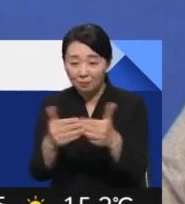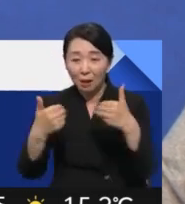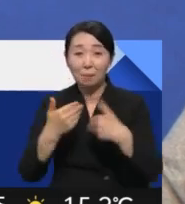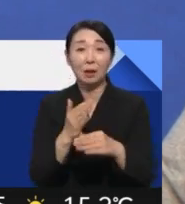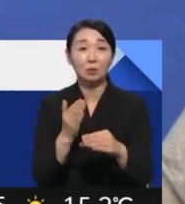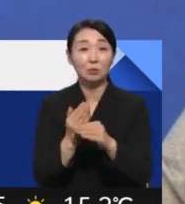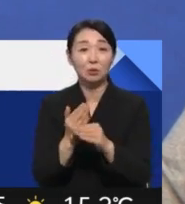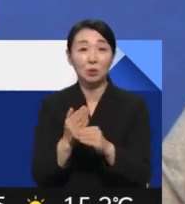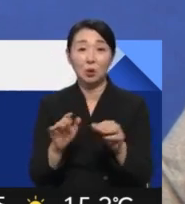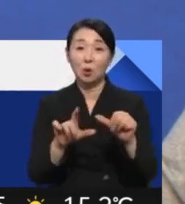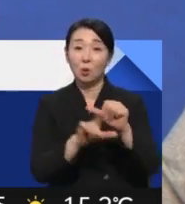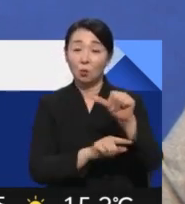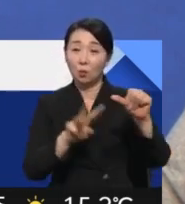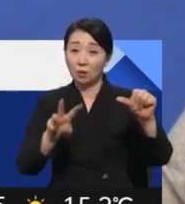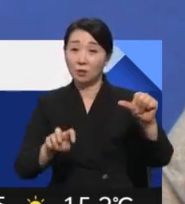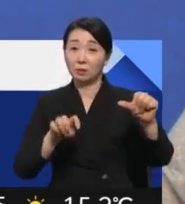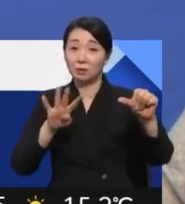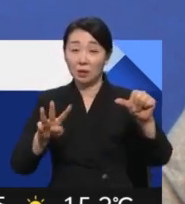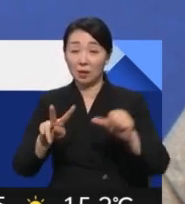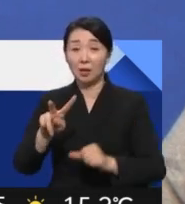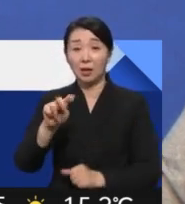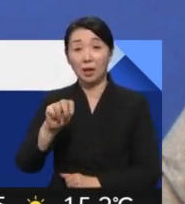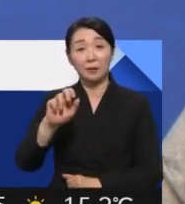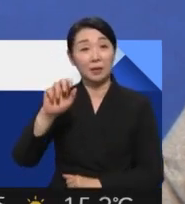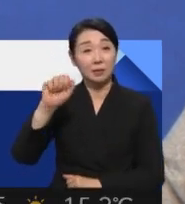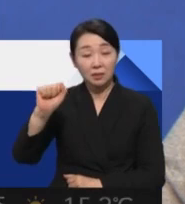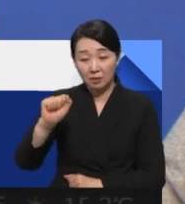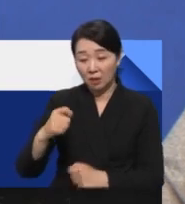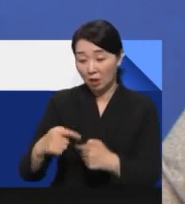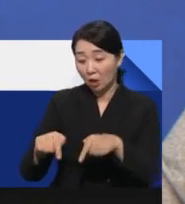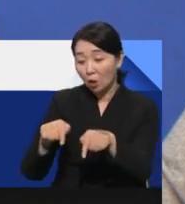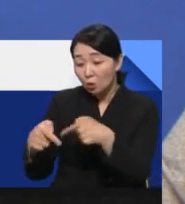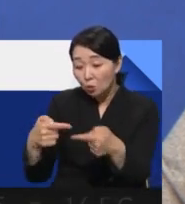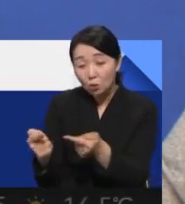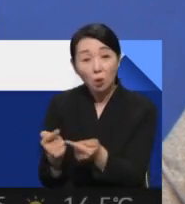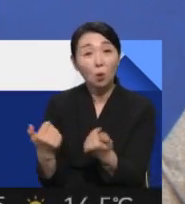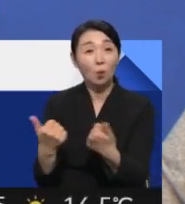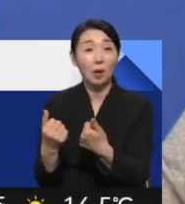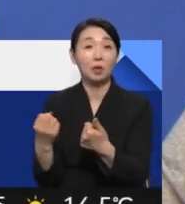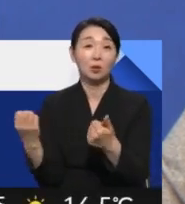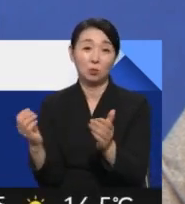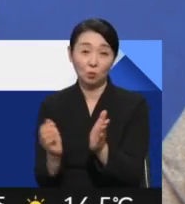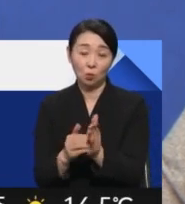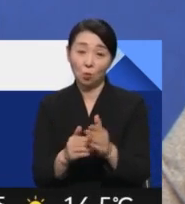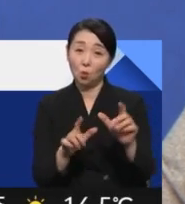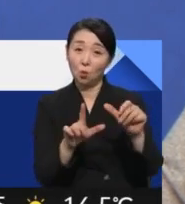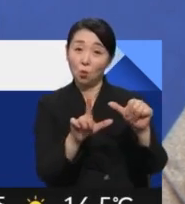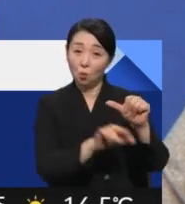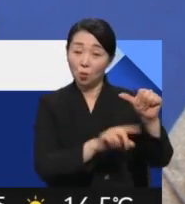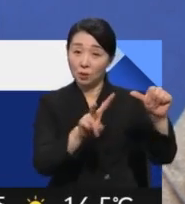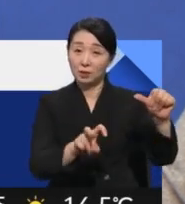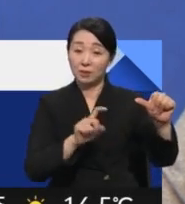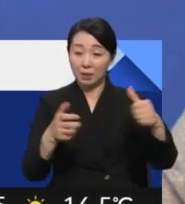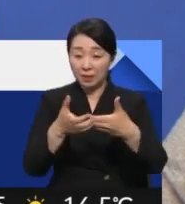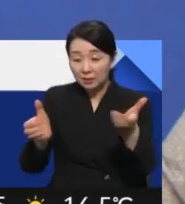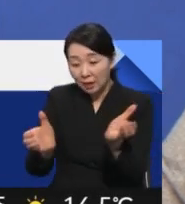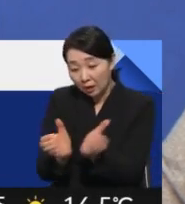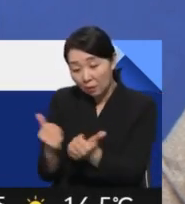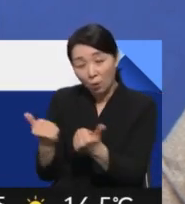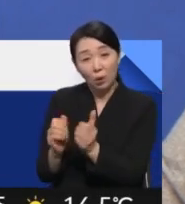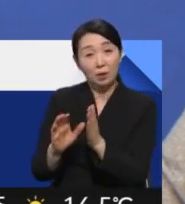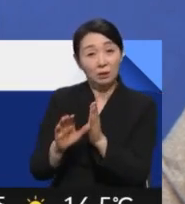5월 24일 NSC 실무조정회의와 5월 26일 상임위회의에 해당 회의와